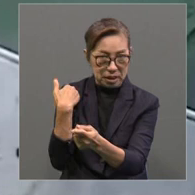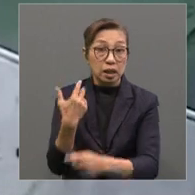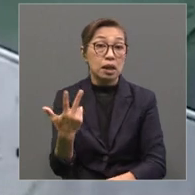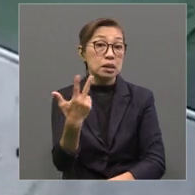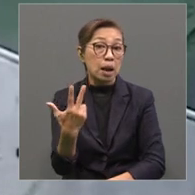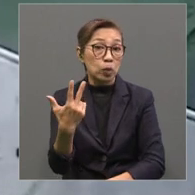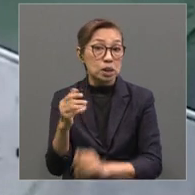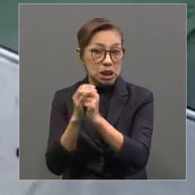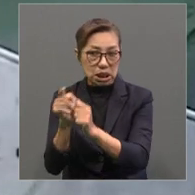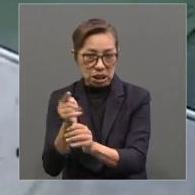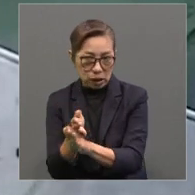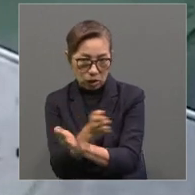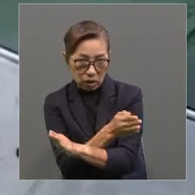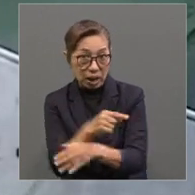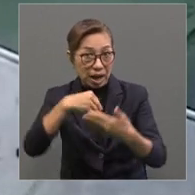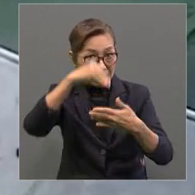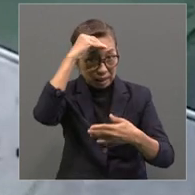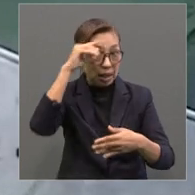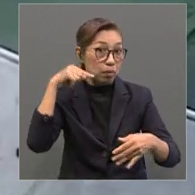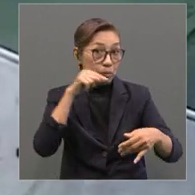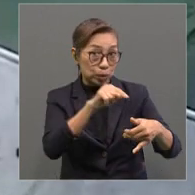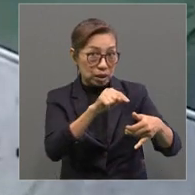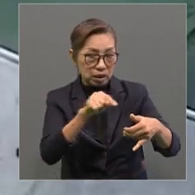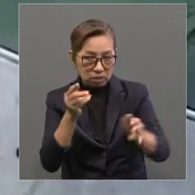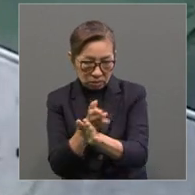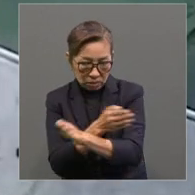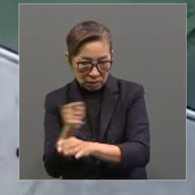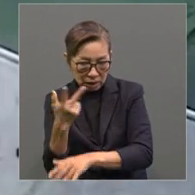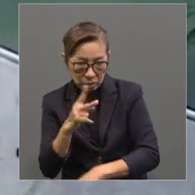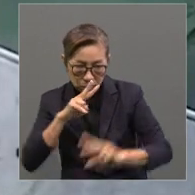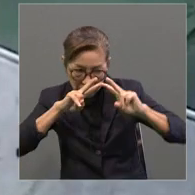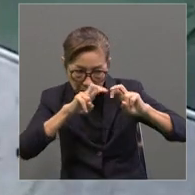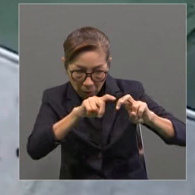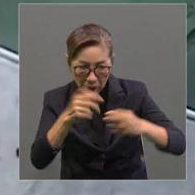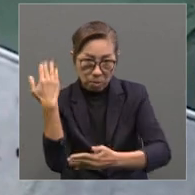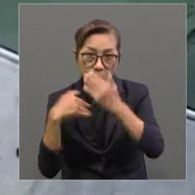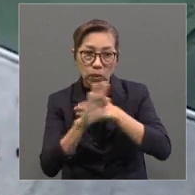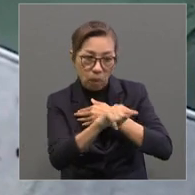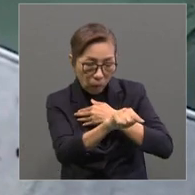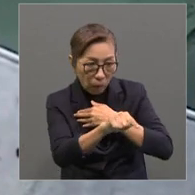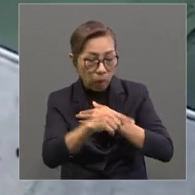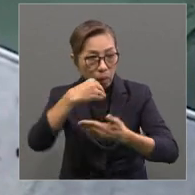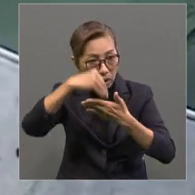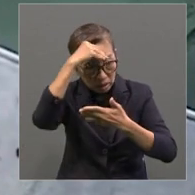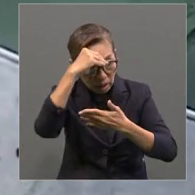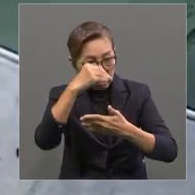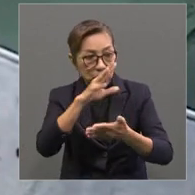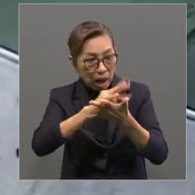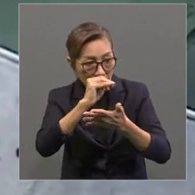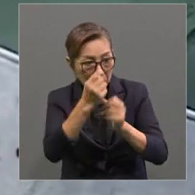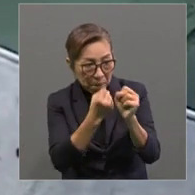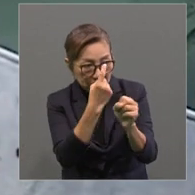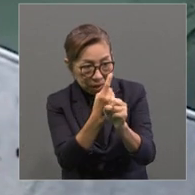3คนเนี่ยมีการไปสืบประวัติมาก่อนนะครับก็คือสืบประวัติของนางสาวจีนผู้เสียชีวิตตั้งแต่เรียนชั้นปีที่1ปีที่2